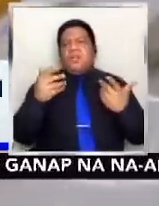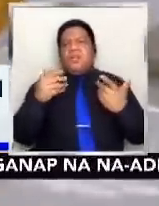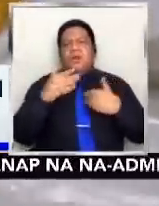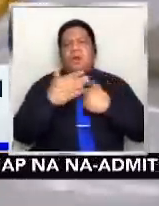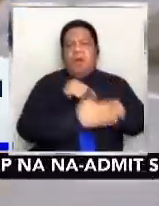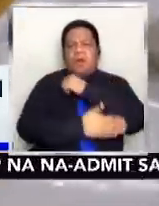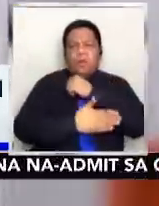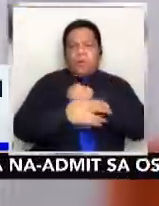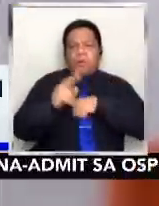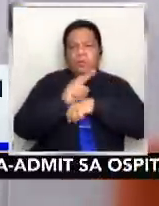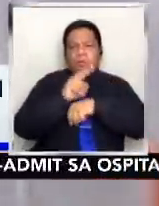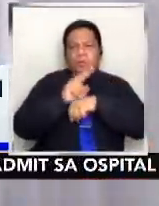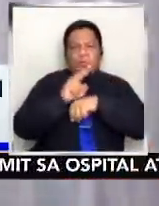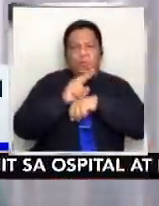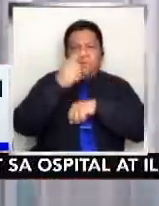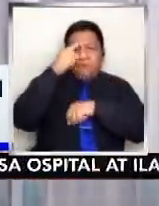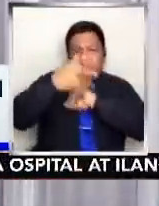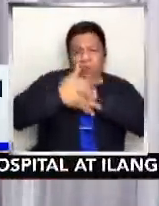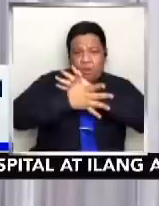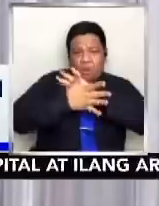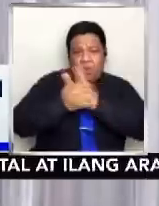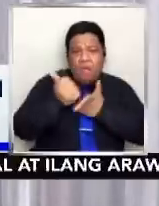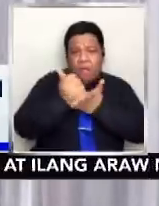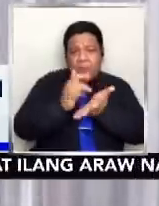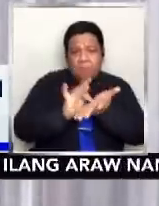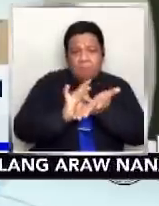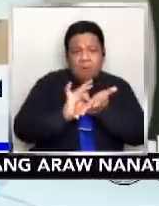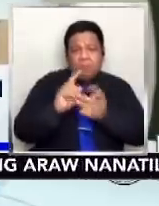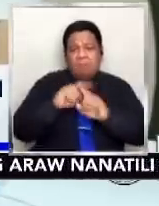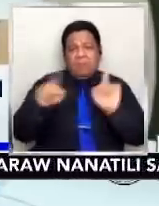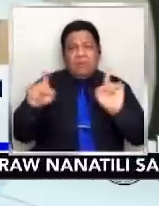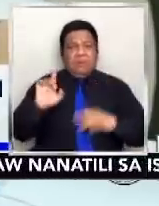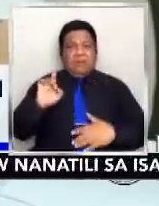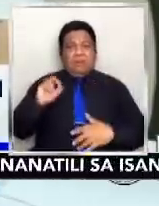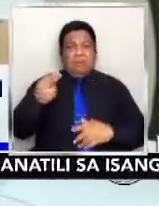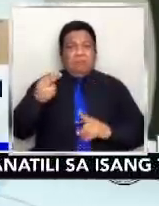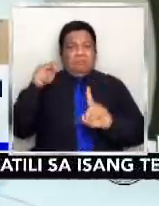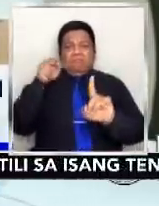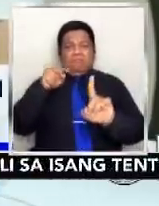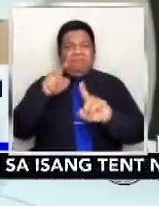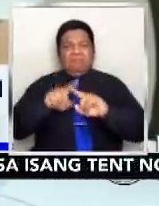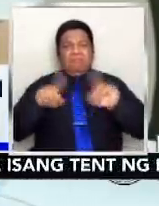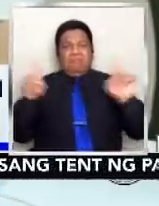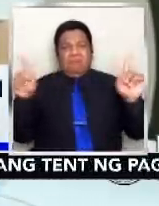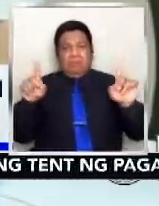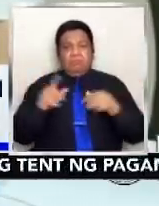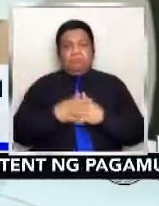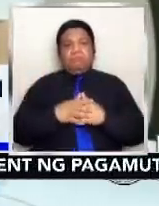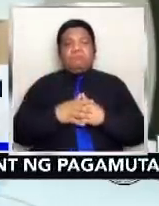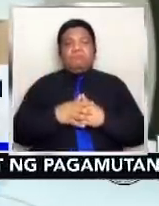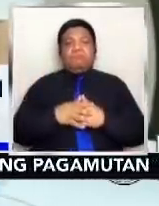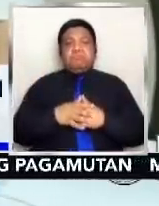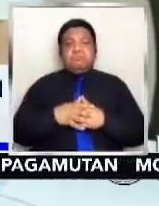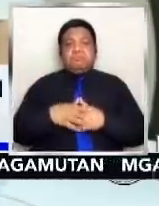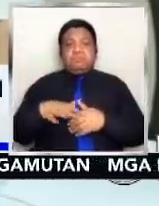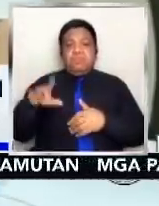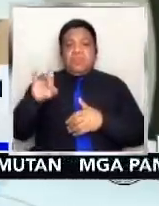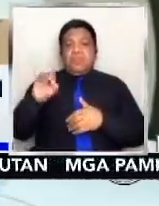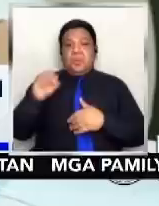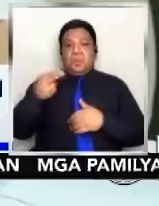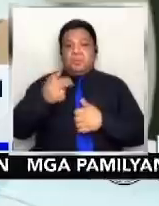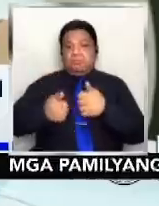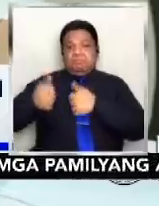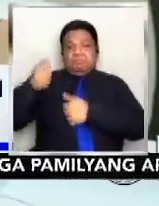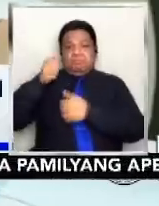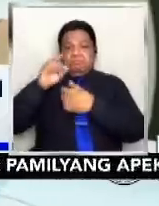bilang COVID treatment pero iba ang pananaw ng DOH. Hindi po napatunayan na mayroon itong